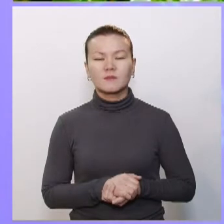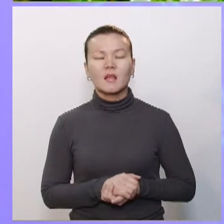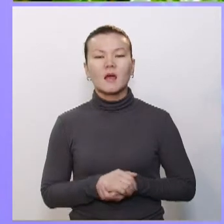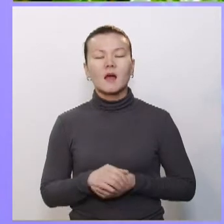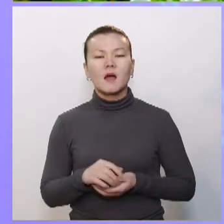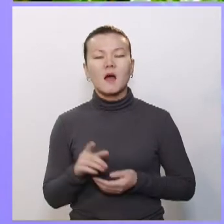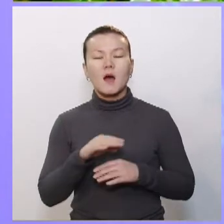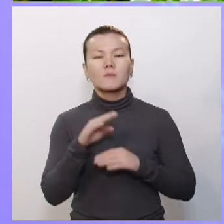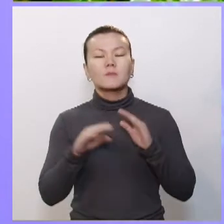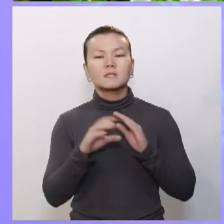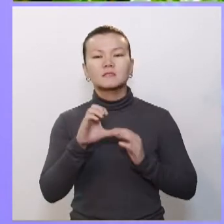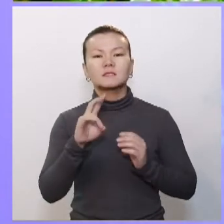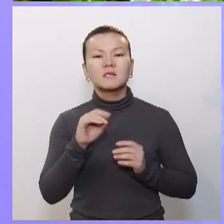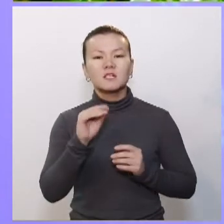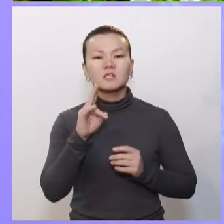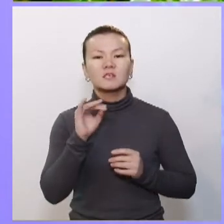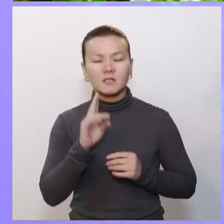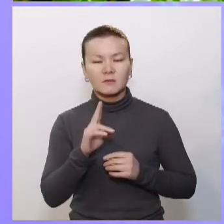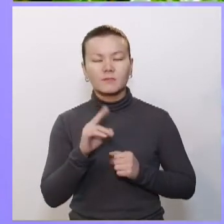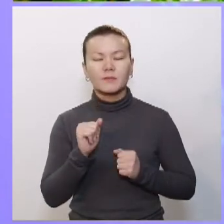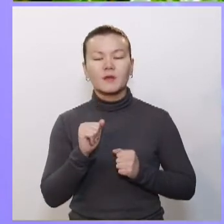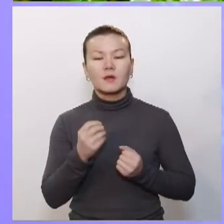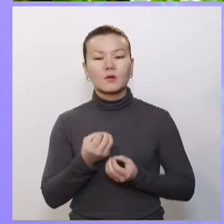Бай чечекей гүл ачат.